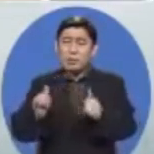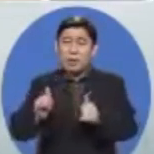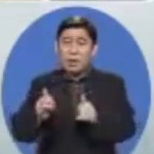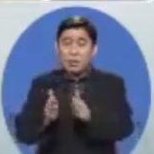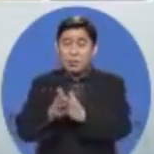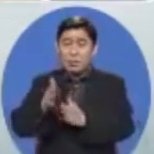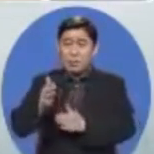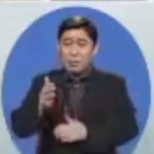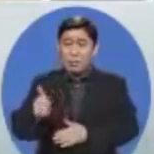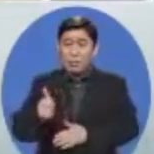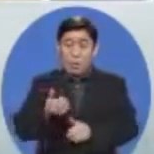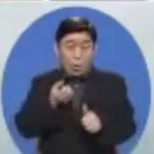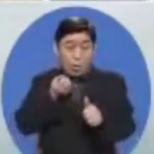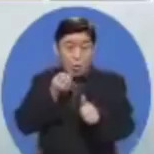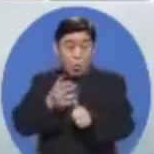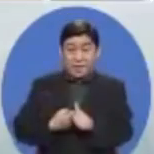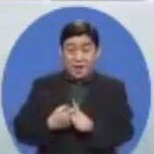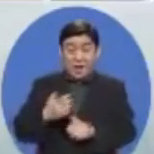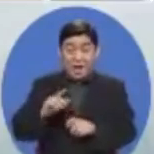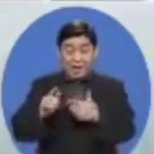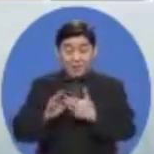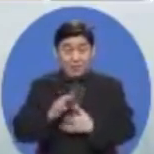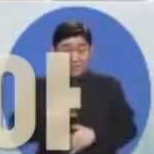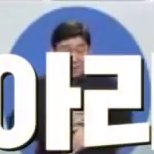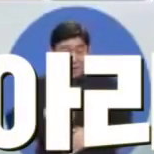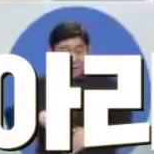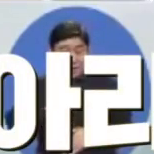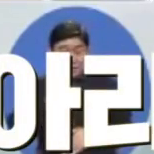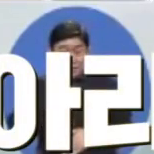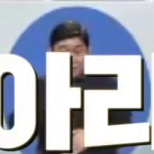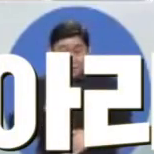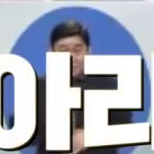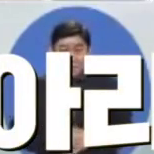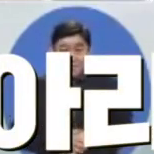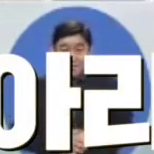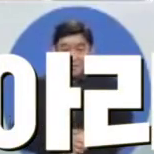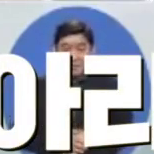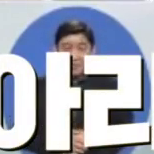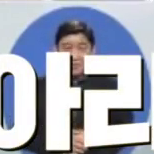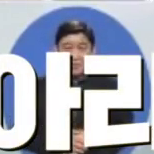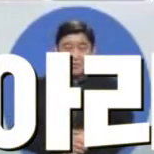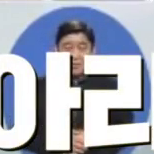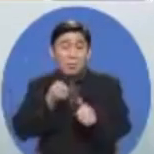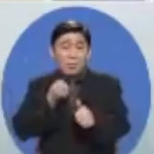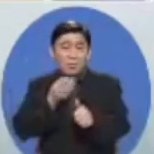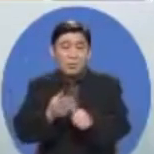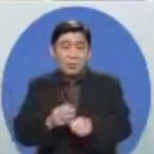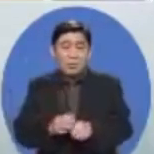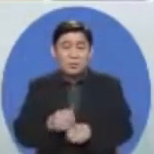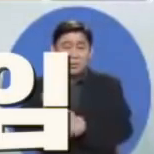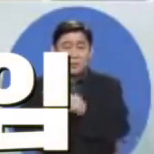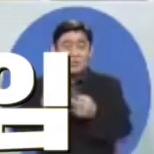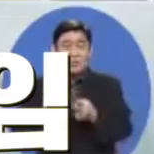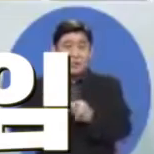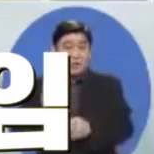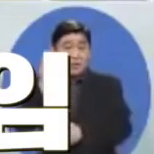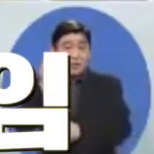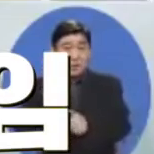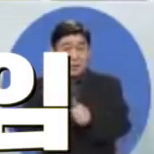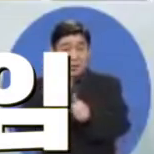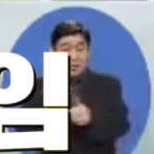본인을 고소대마왕이라고 부르고 있습니까? 자기가 그렇게 말씀하시고 있던데 그렇게 말하는 예. 사람이 있습니다. 시민들 상대로